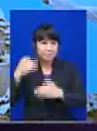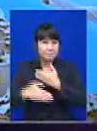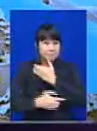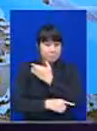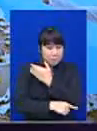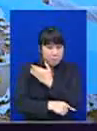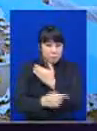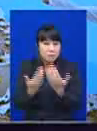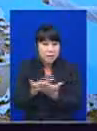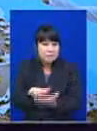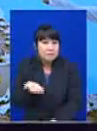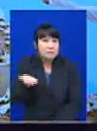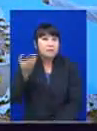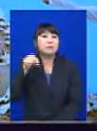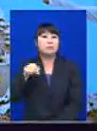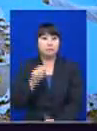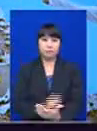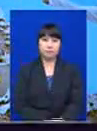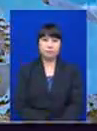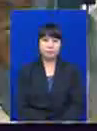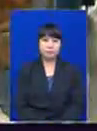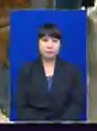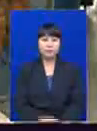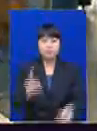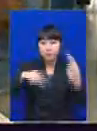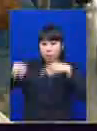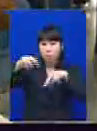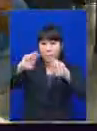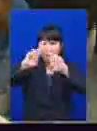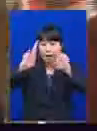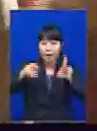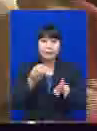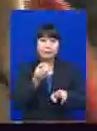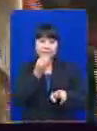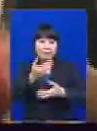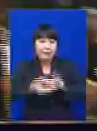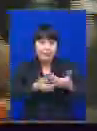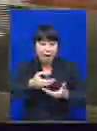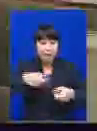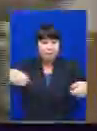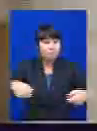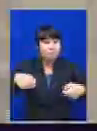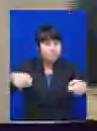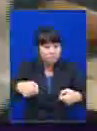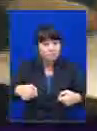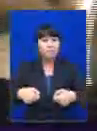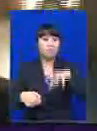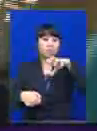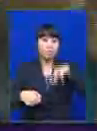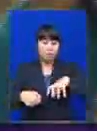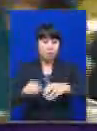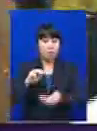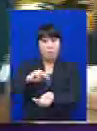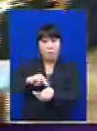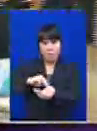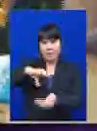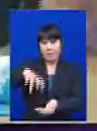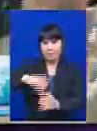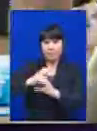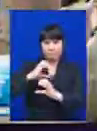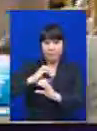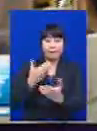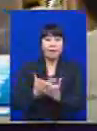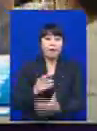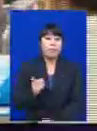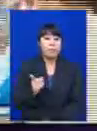ในการขึ้นราคาสินค้าโดยการตรวจสอบร้านอาหารจำหน่ายปรุงสำเร็จในสถานีขนส่งเหมาะชิก็พบว่าราคายังทรงตัวนะ